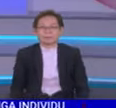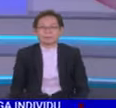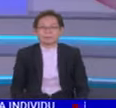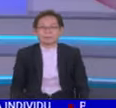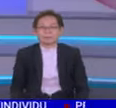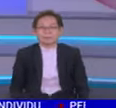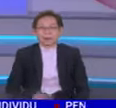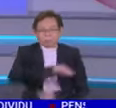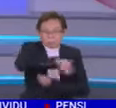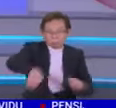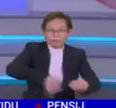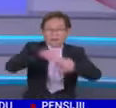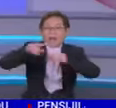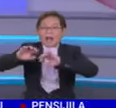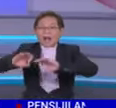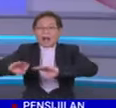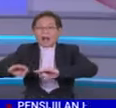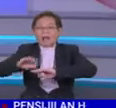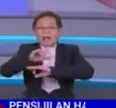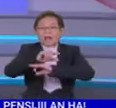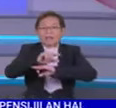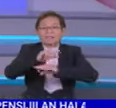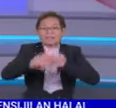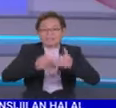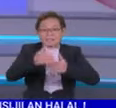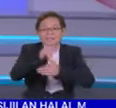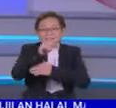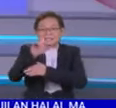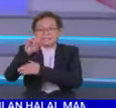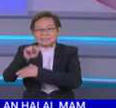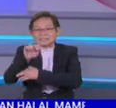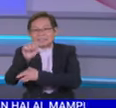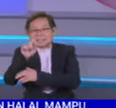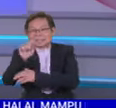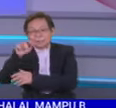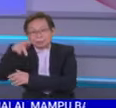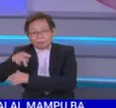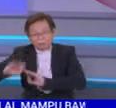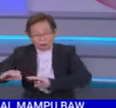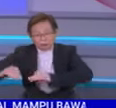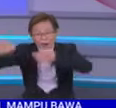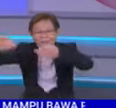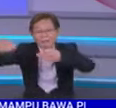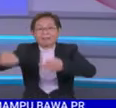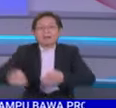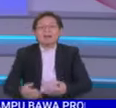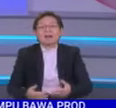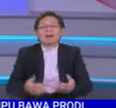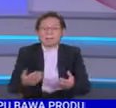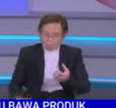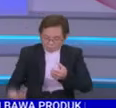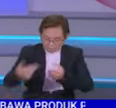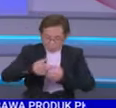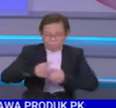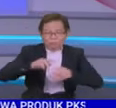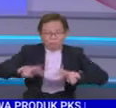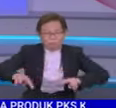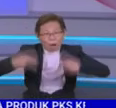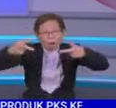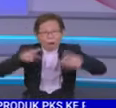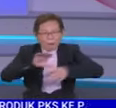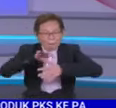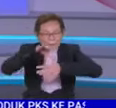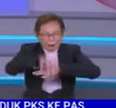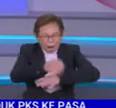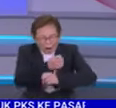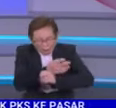Perkembangan tenis pusingan akhir Next Gen ATP. Pemain remaja Switzerland Dominic Stricken menempah tiket ke peringkat 10 akhir selepas